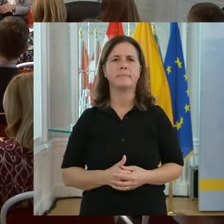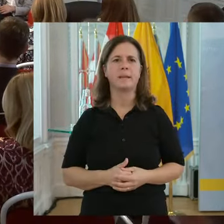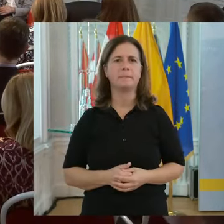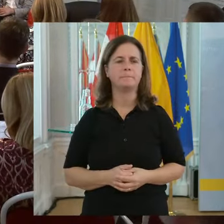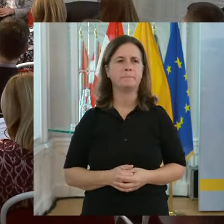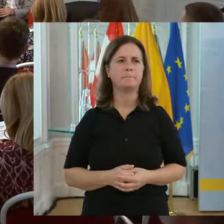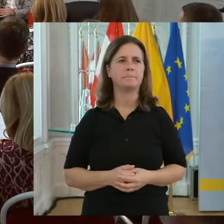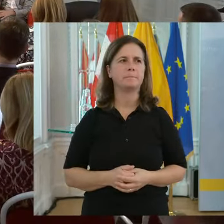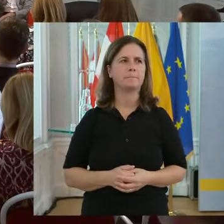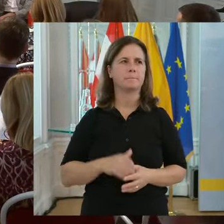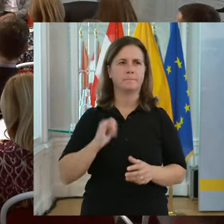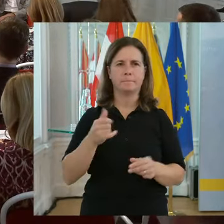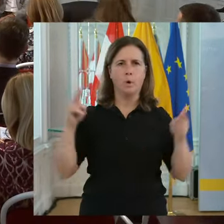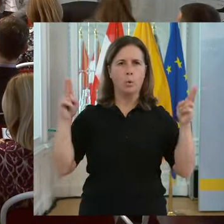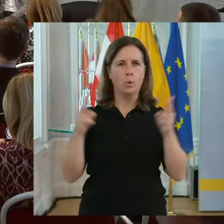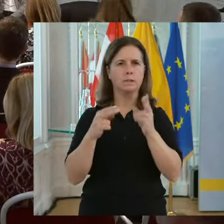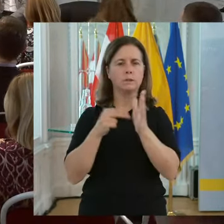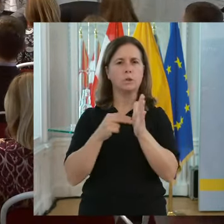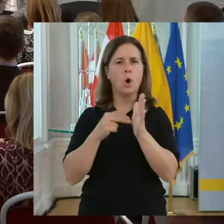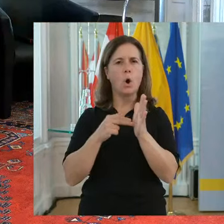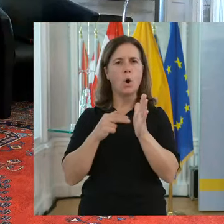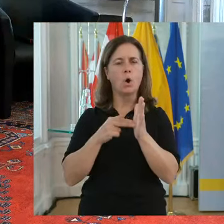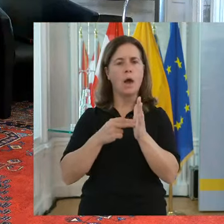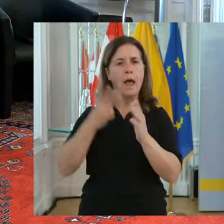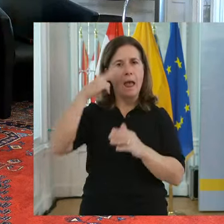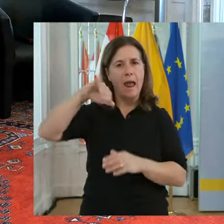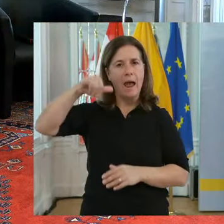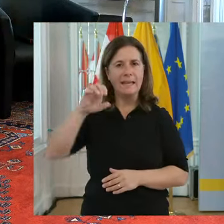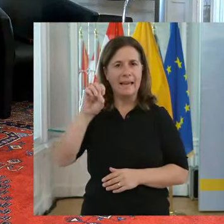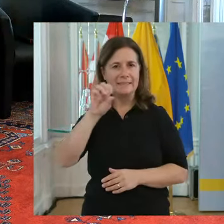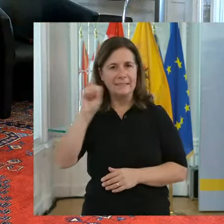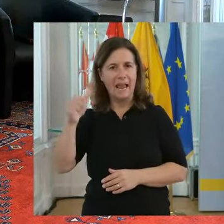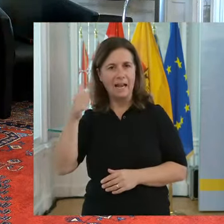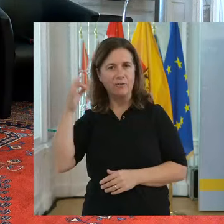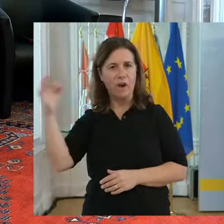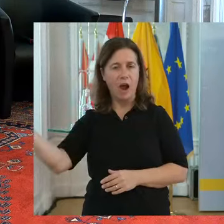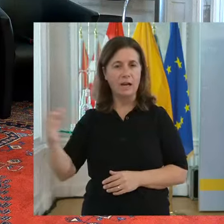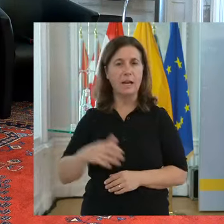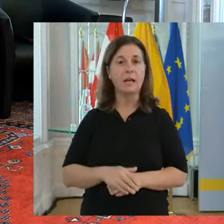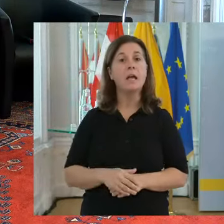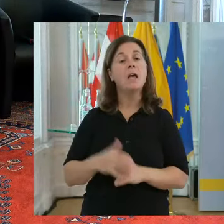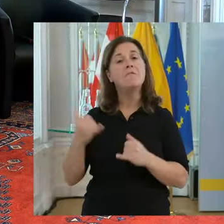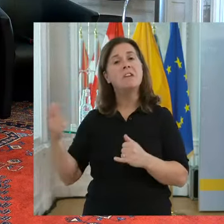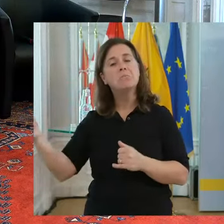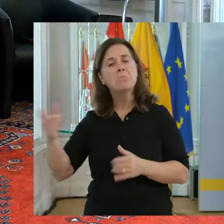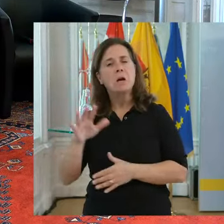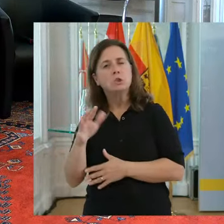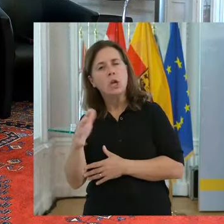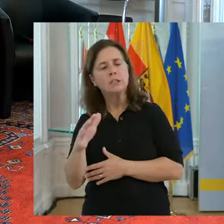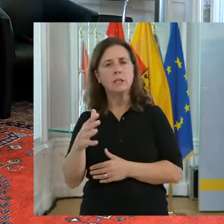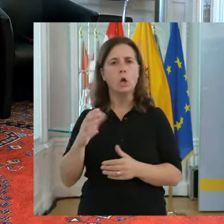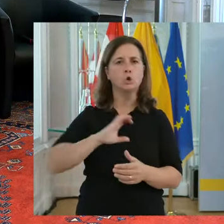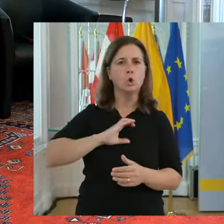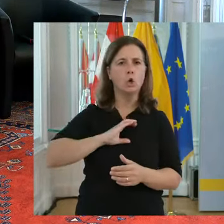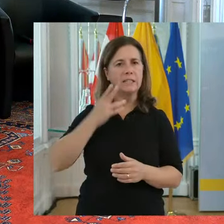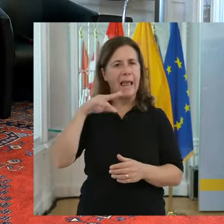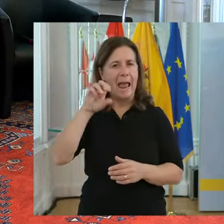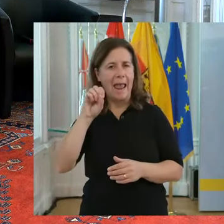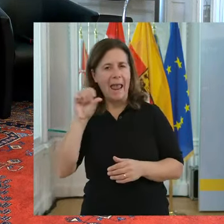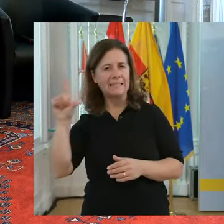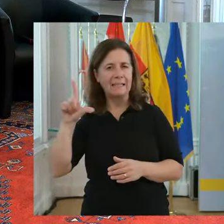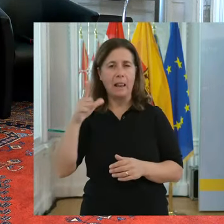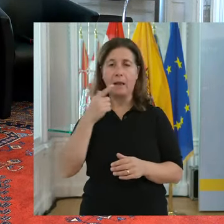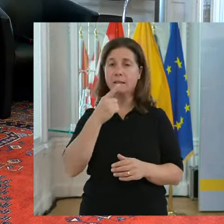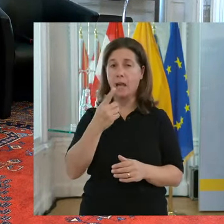Vielleicht noch ganz kurz die Anschlussfrage an den Herrn Jesse. Wie schätzen Sie denn die Chancen ein, so wie es der Herr Essel gesagt hat, dass Sie